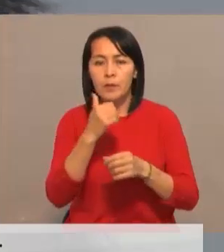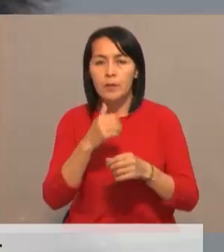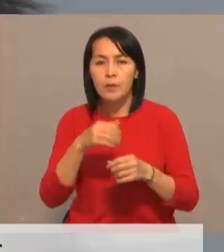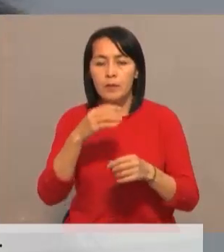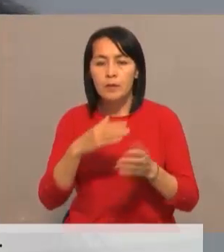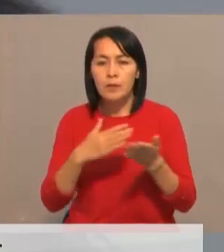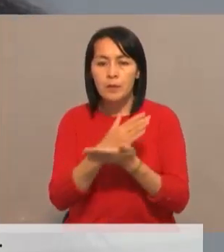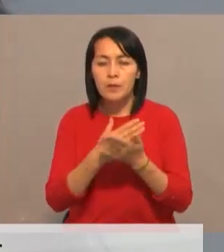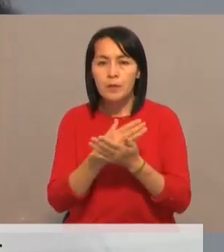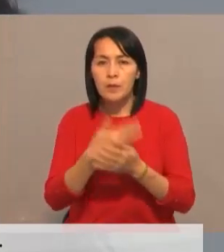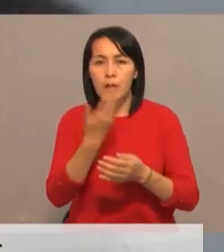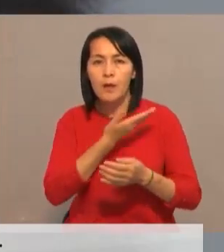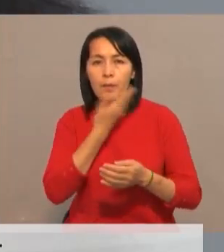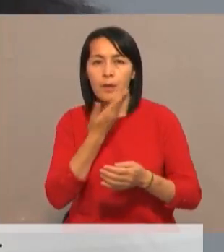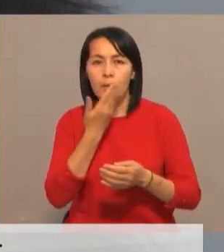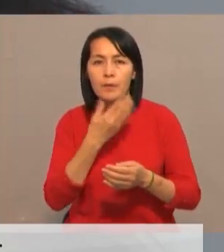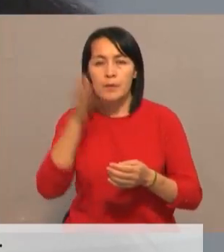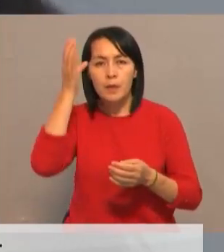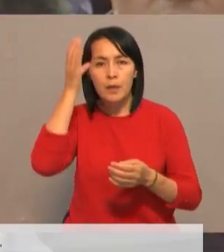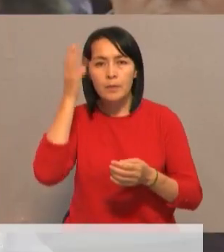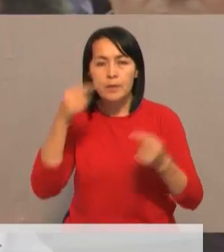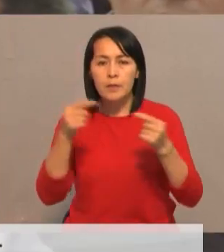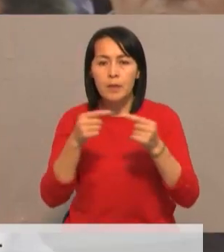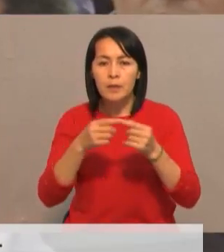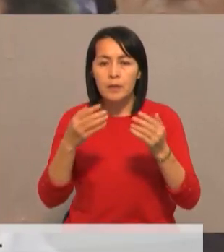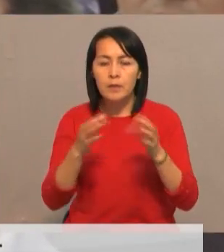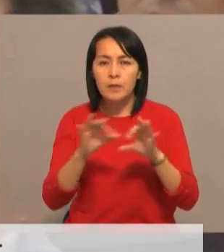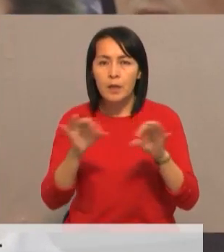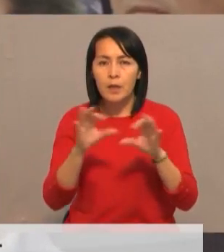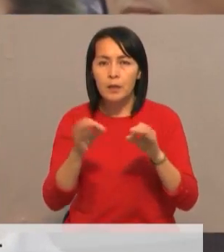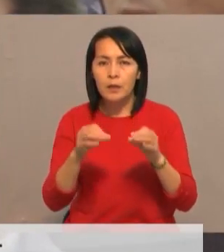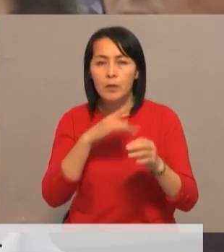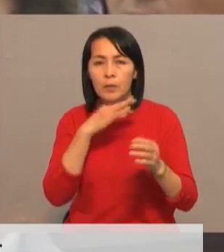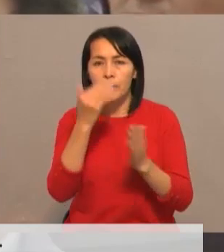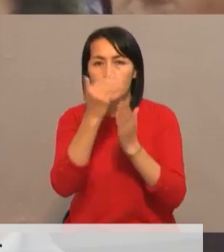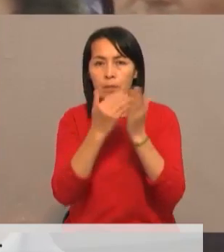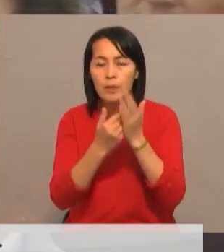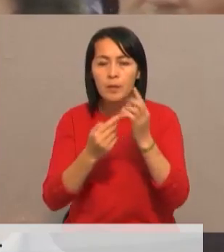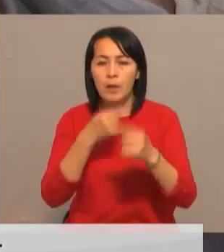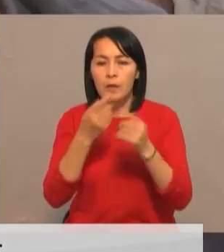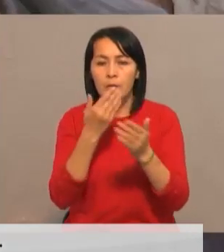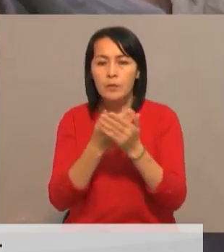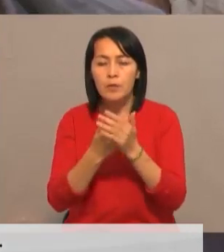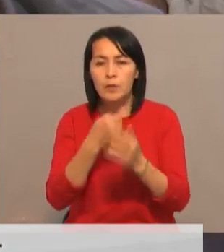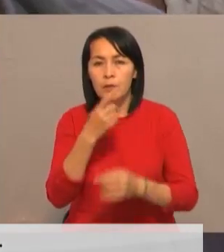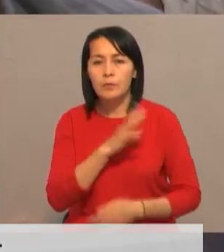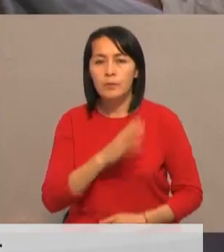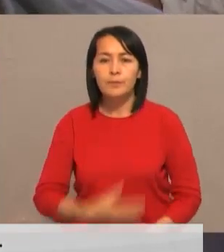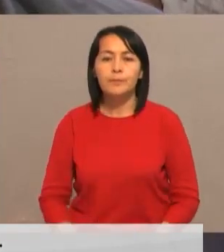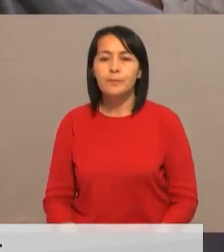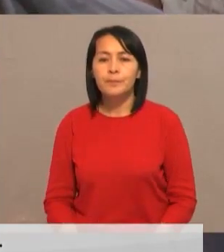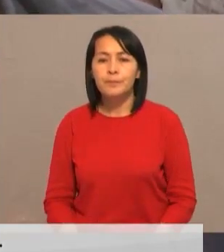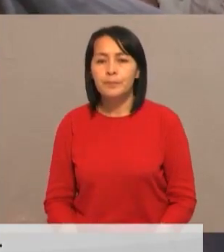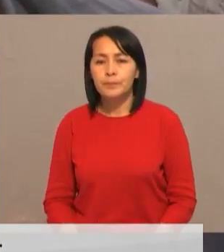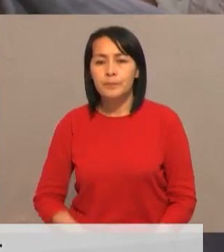Ардақ Жаппарқұлдар баяндама жасап, ғылыми негізде дәлелденген жаңалықтар мен тың мәліметтерді келтіріп, ұсыныстарын да айтты.